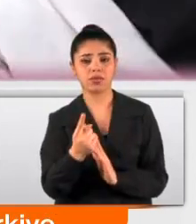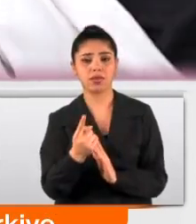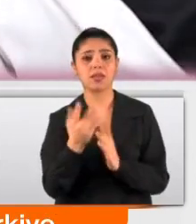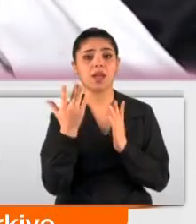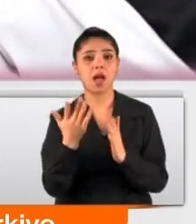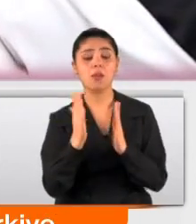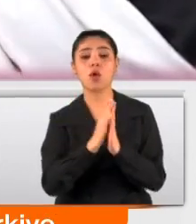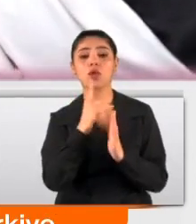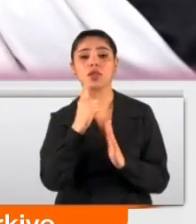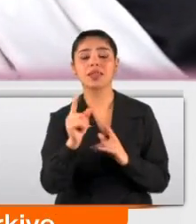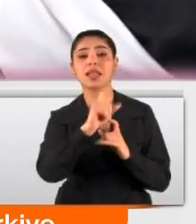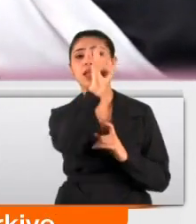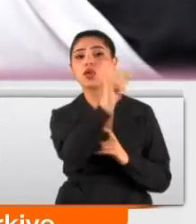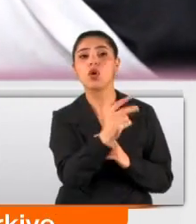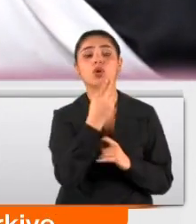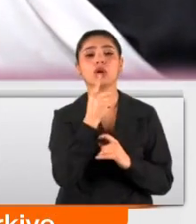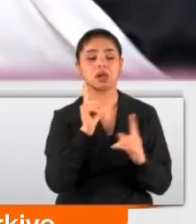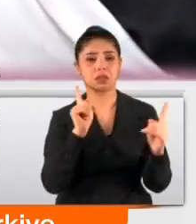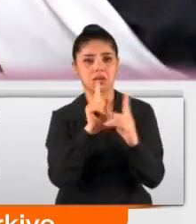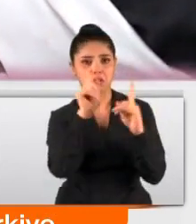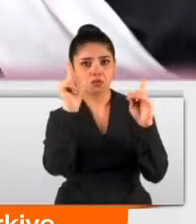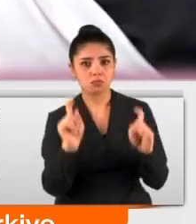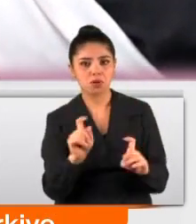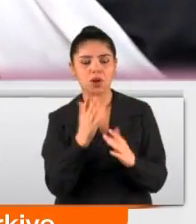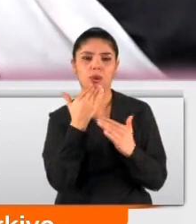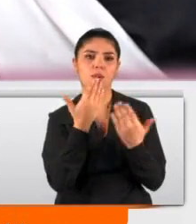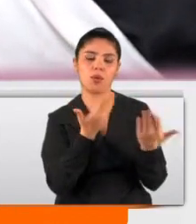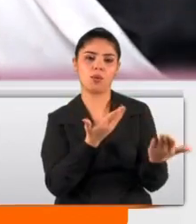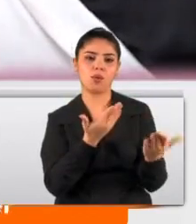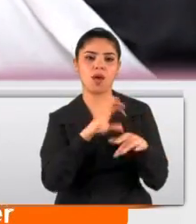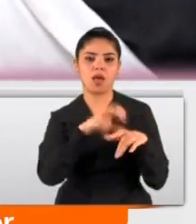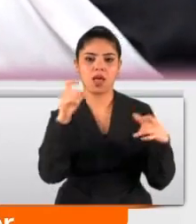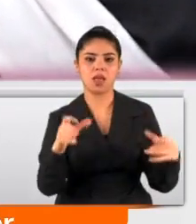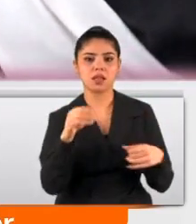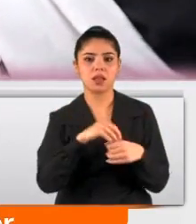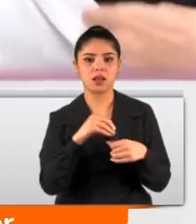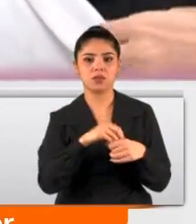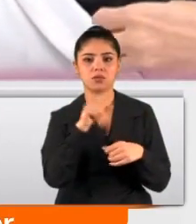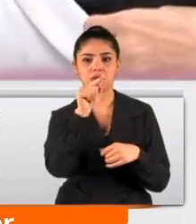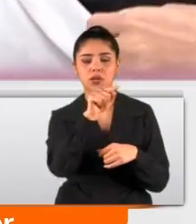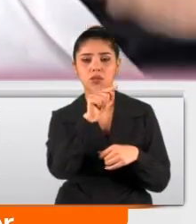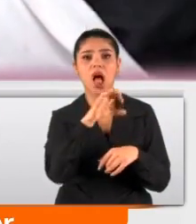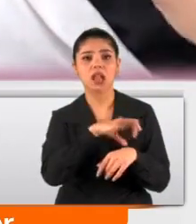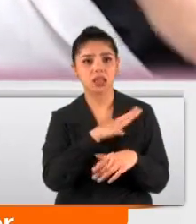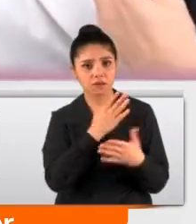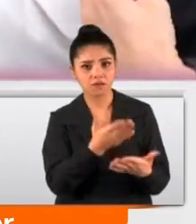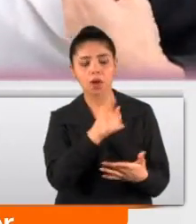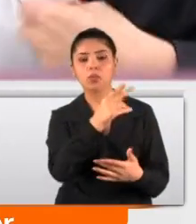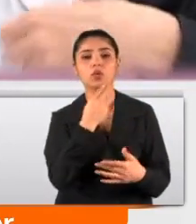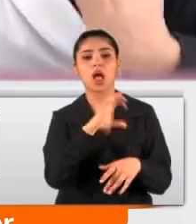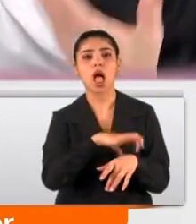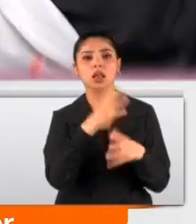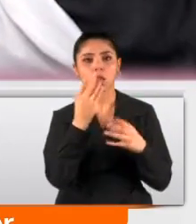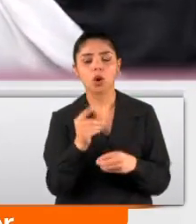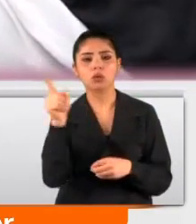af dileyeceğini Songül karşınızda mı? Yok. Yok. Hastanede. Hastanede? Evet. Hasta. Bu kadının hasta